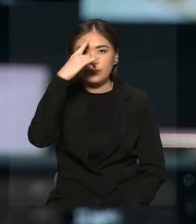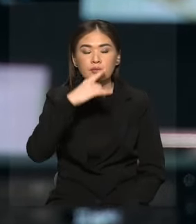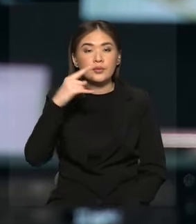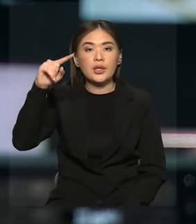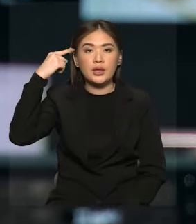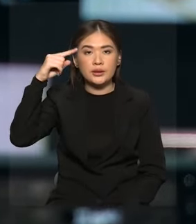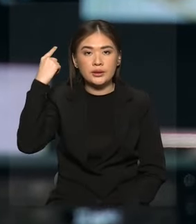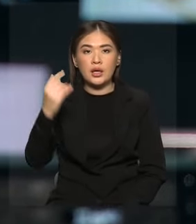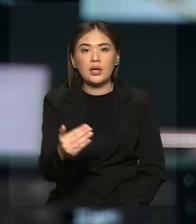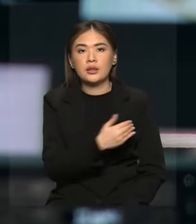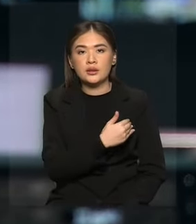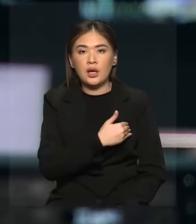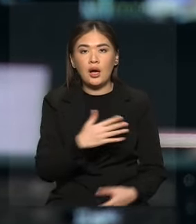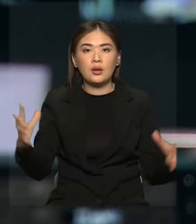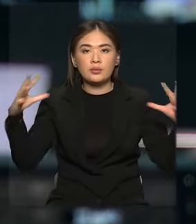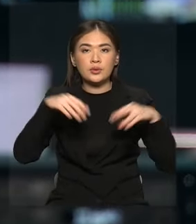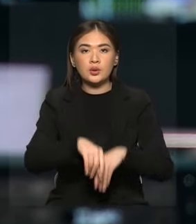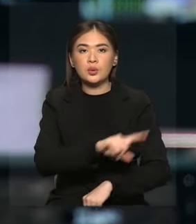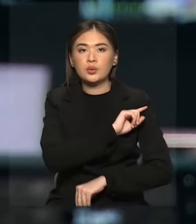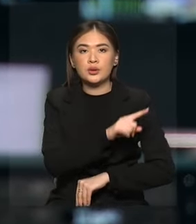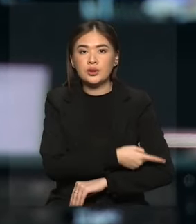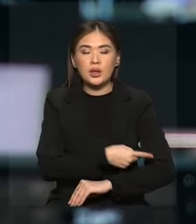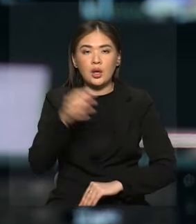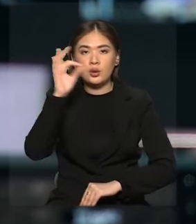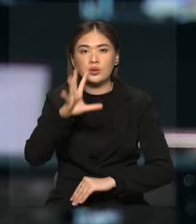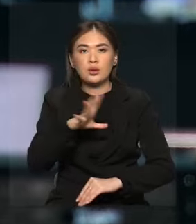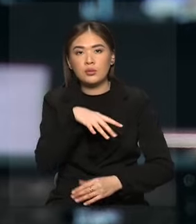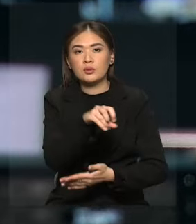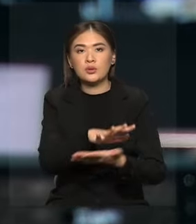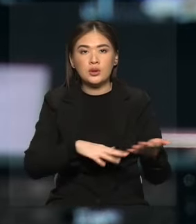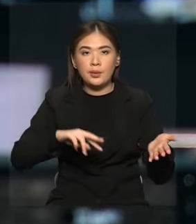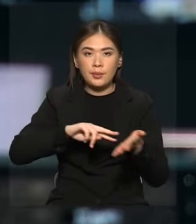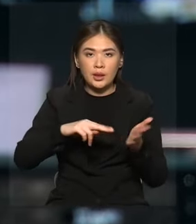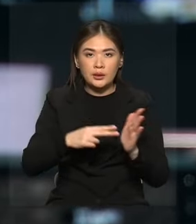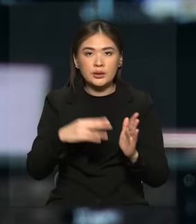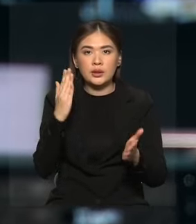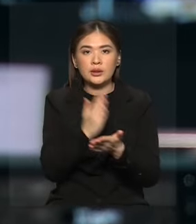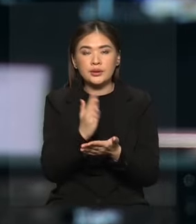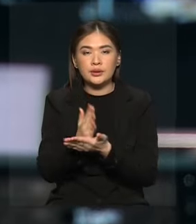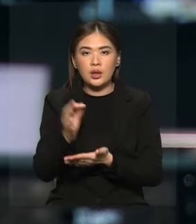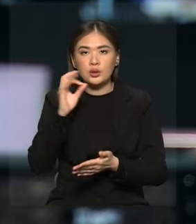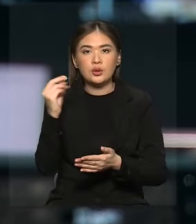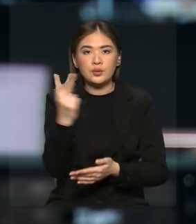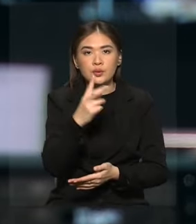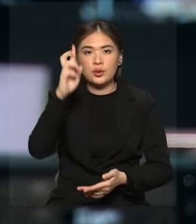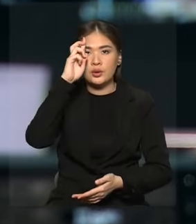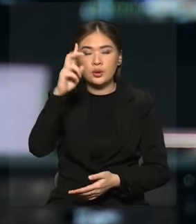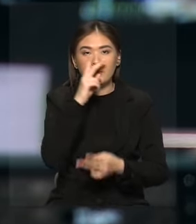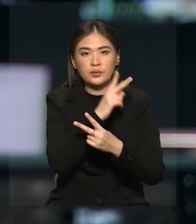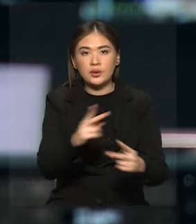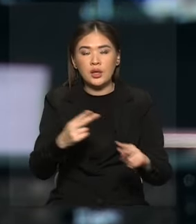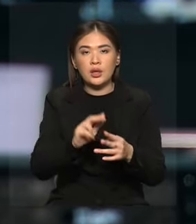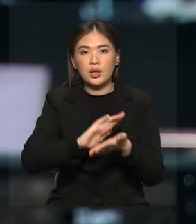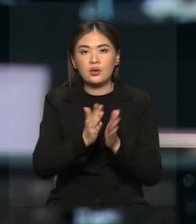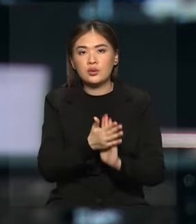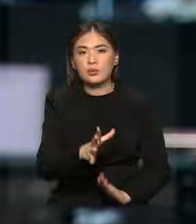Казахстан и Кыргызстан намерены объединить усилия в реализации перспективных проектов, находящихся на рассмотрении двух стран. Договоренность об этом